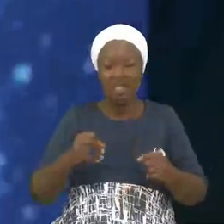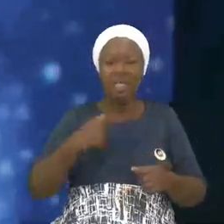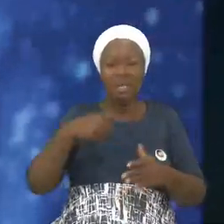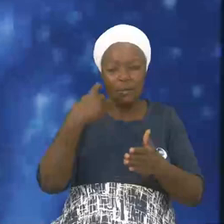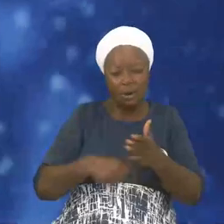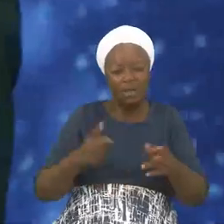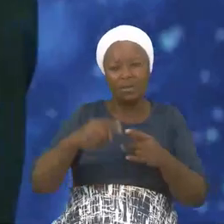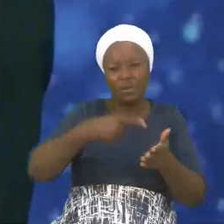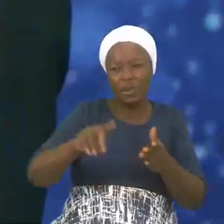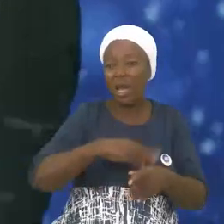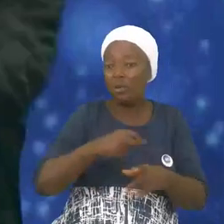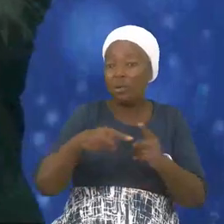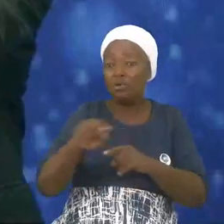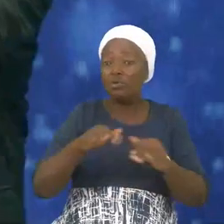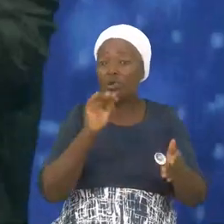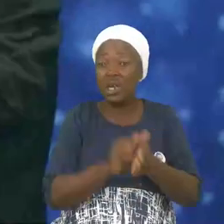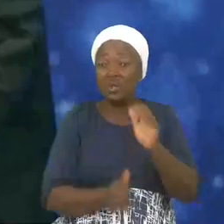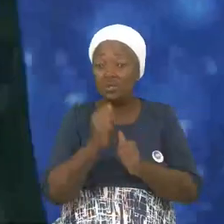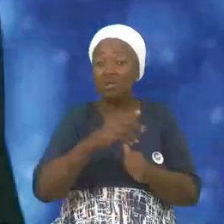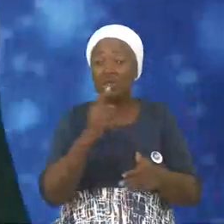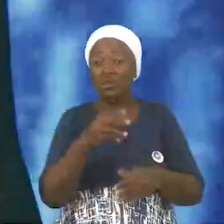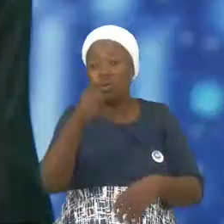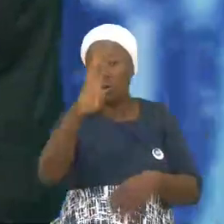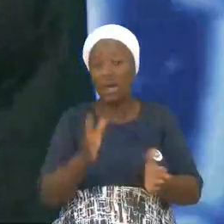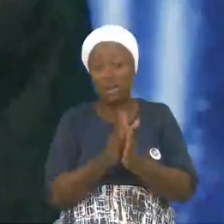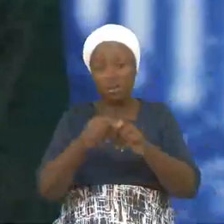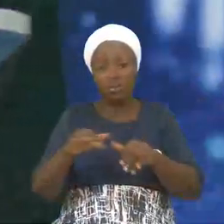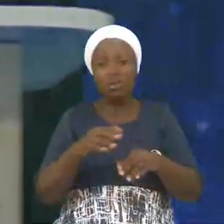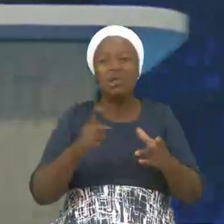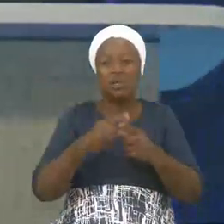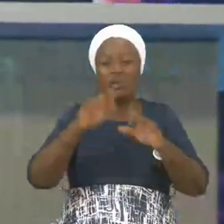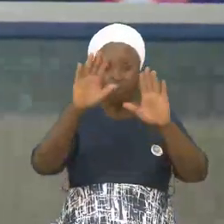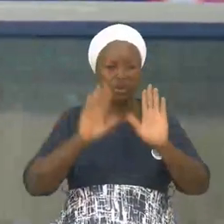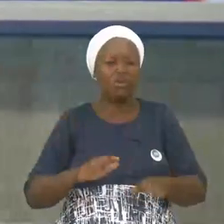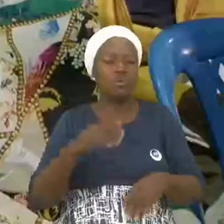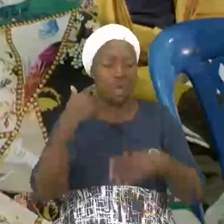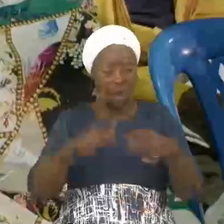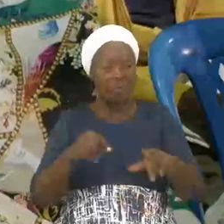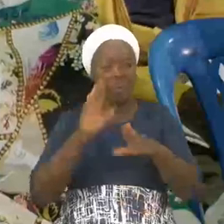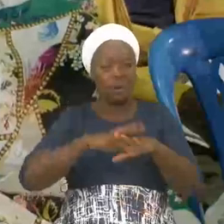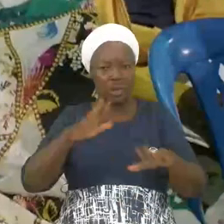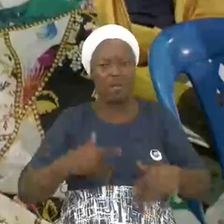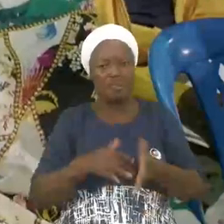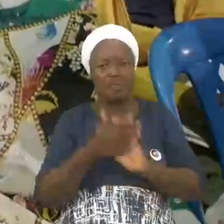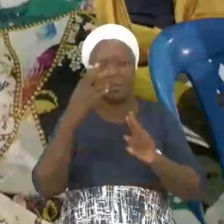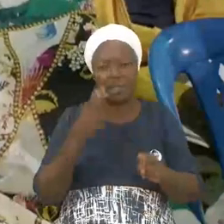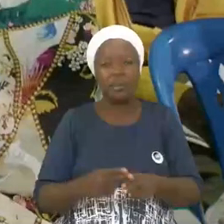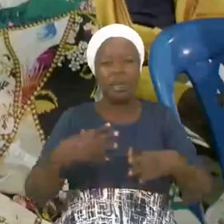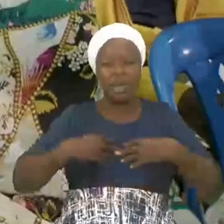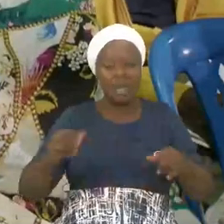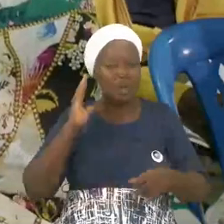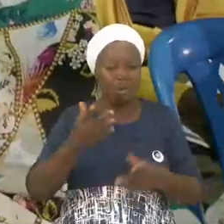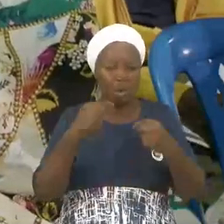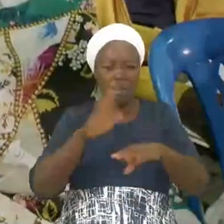a été guéri. Le prix a payé. Et lorsque tu fais ce que Dieu te dit de faire,